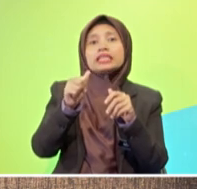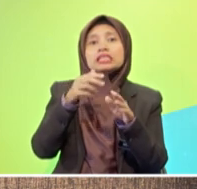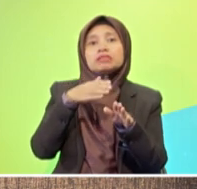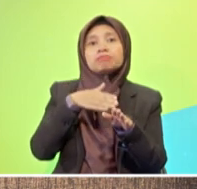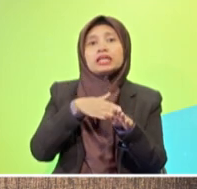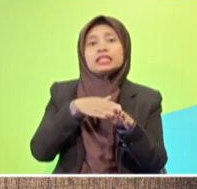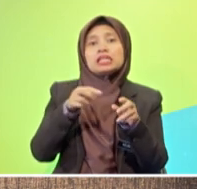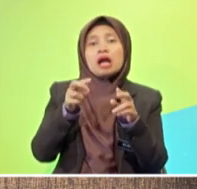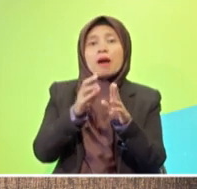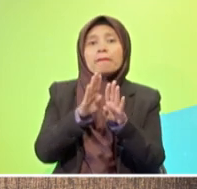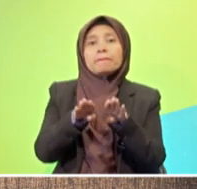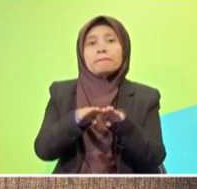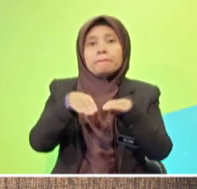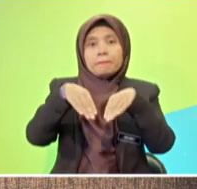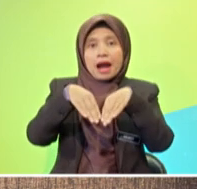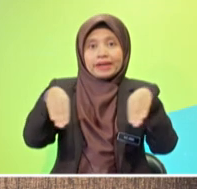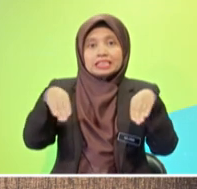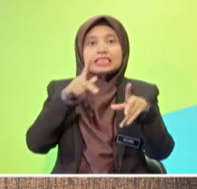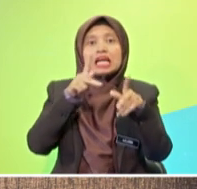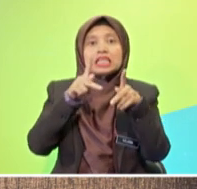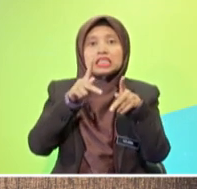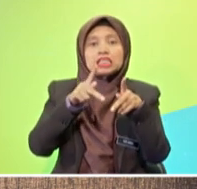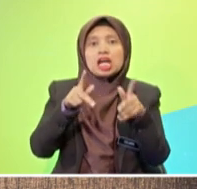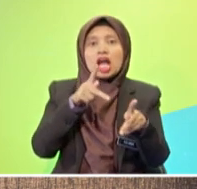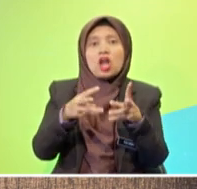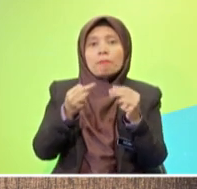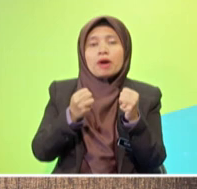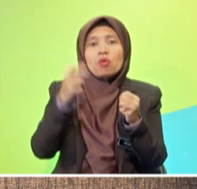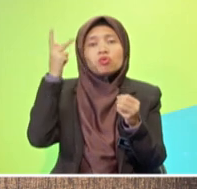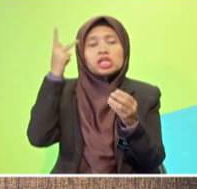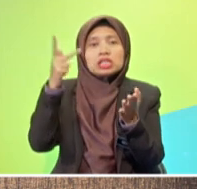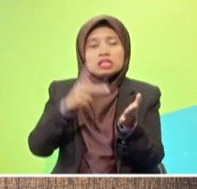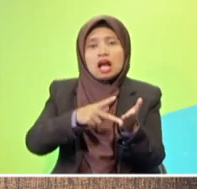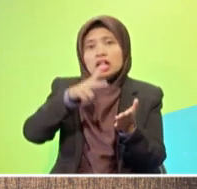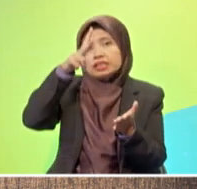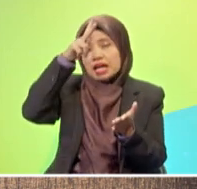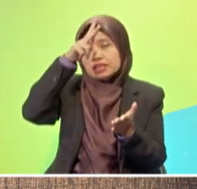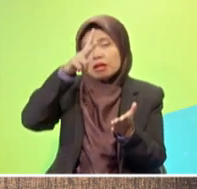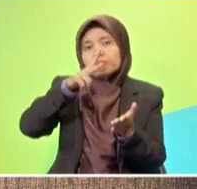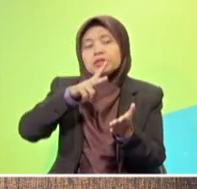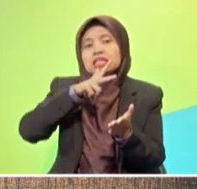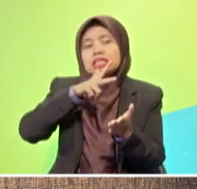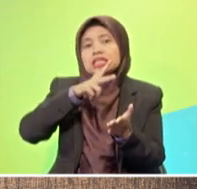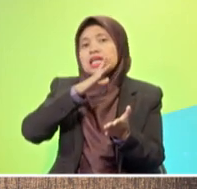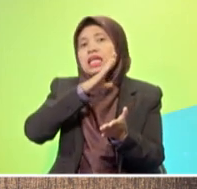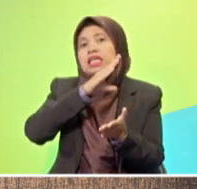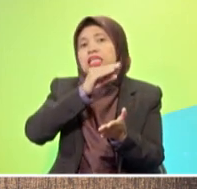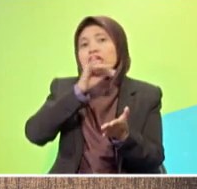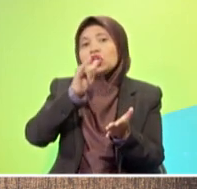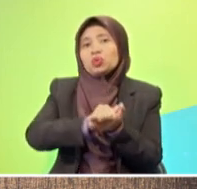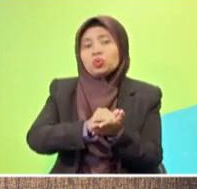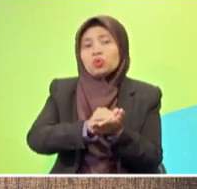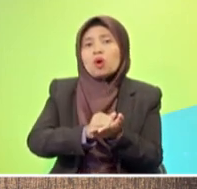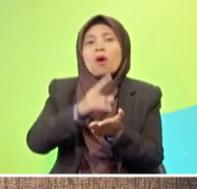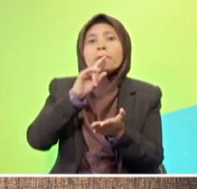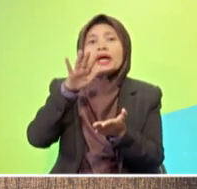jikalau hendak mengenal jantan betina anak itu itu hendaklah dilambung air di dalam terendam mana-mana